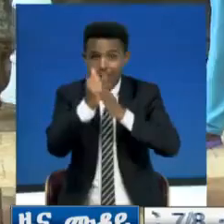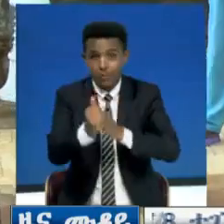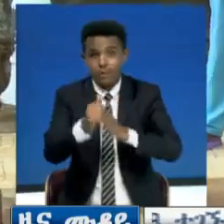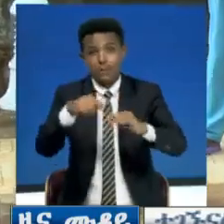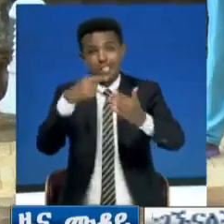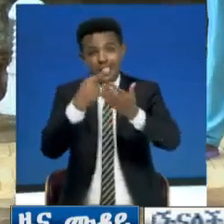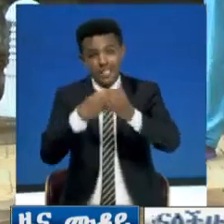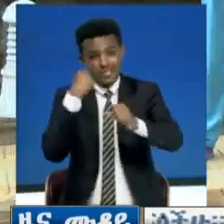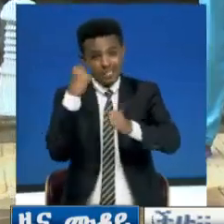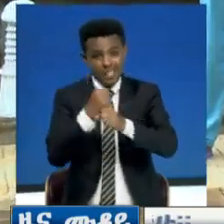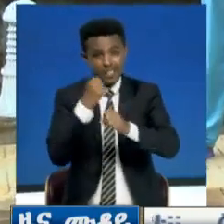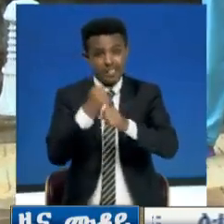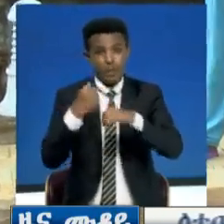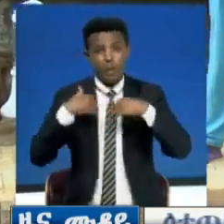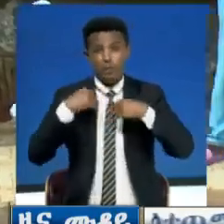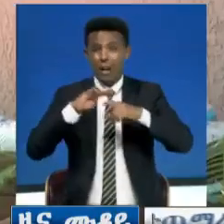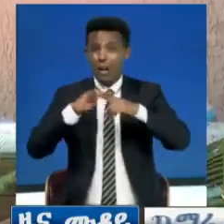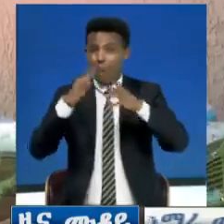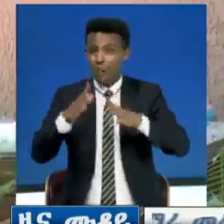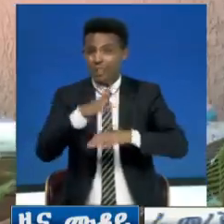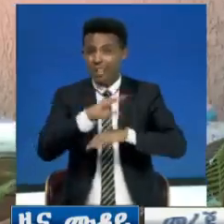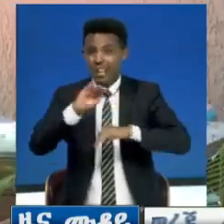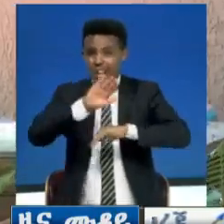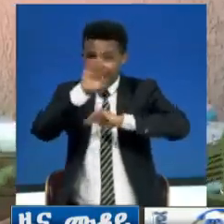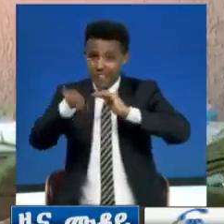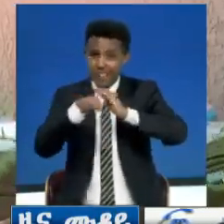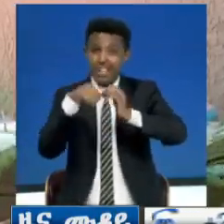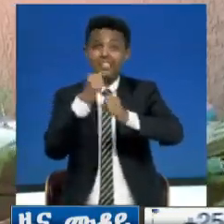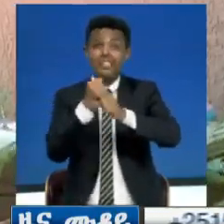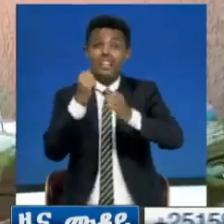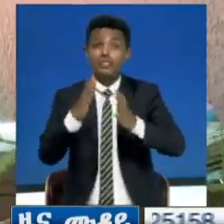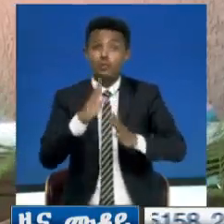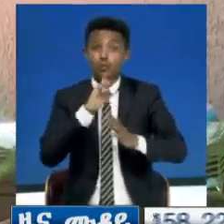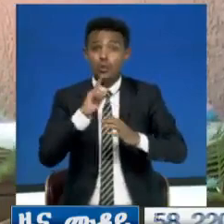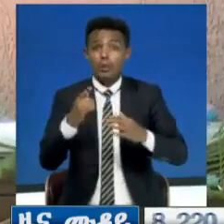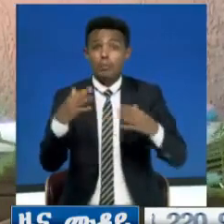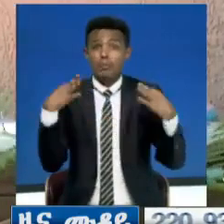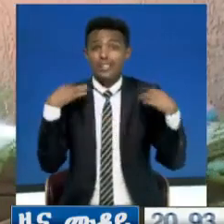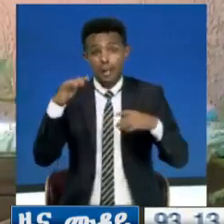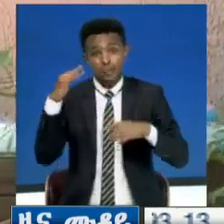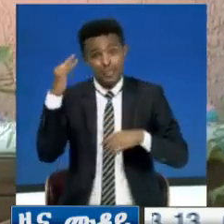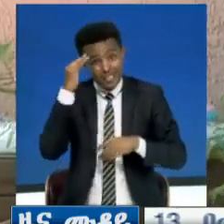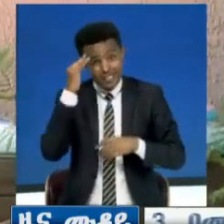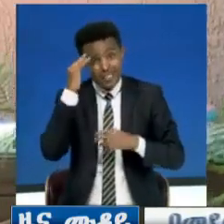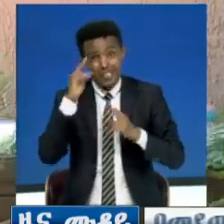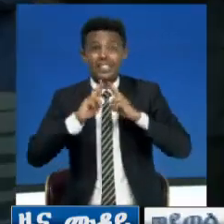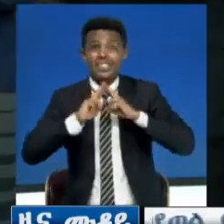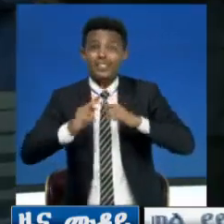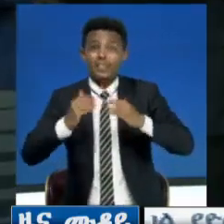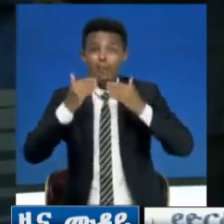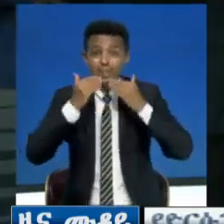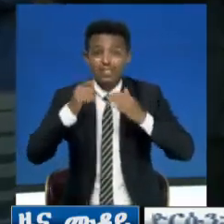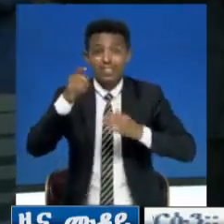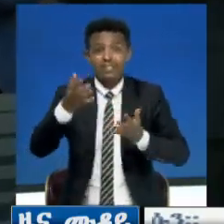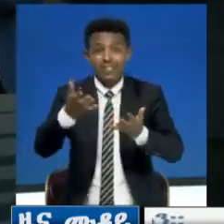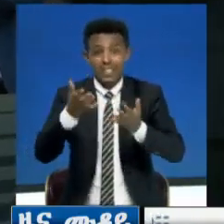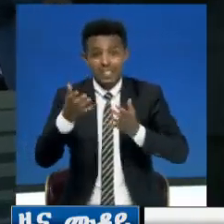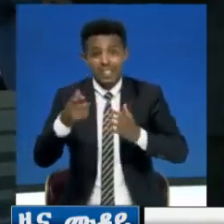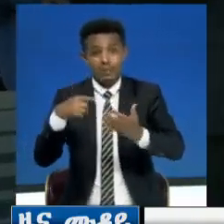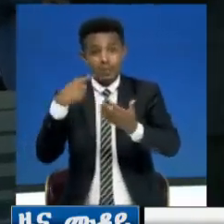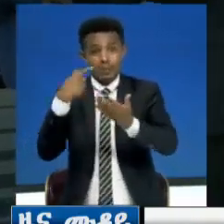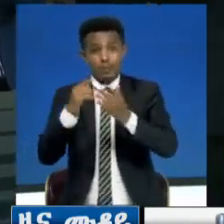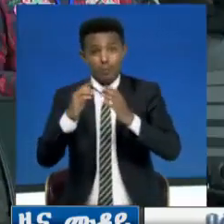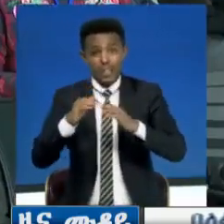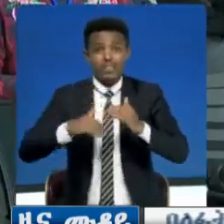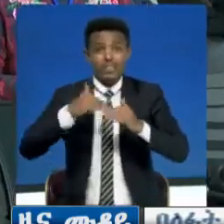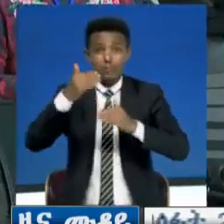ያሉ ባለሙያዎችና አጠቃላይ ሰራተኞችን በጤና ሚኒስቴር ስም እጅግ ማመስገን ፈልጋለሁ። ቀጣይ በትኩረት የሚሰራባቸው